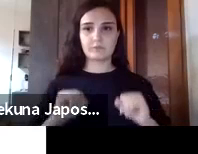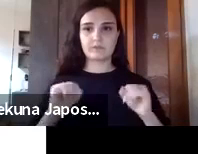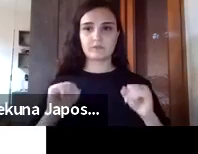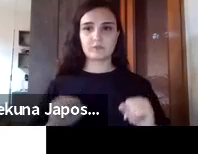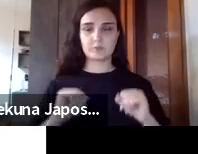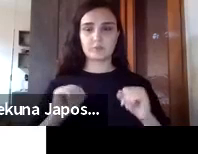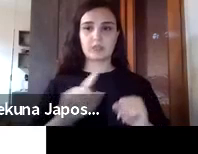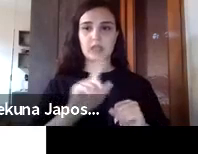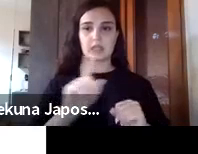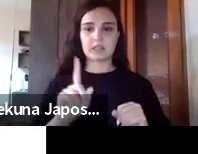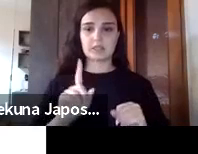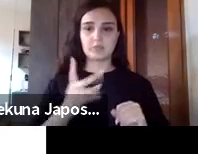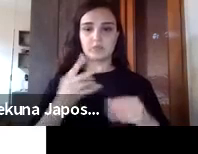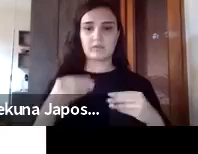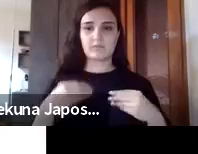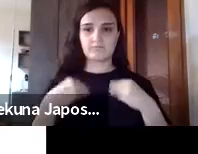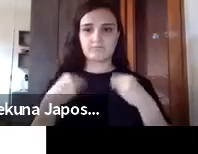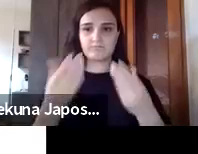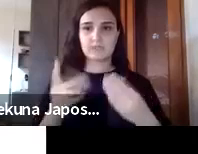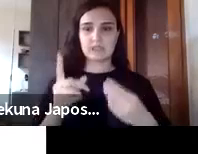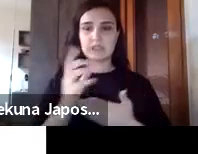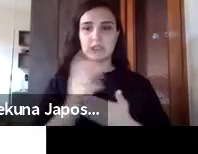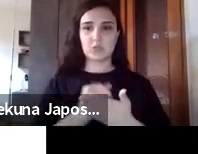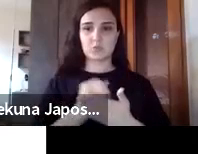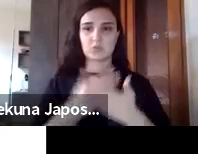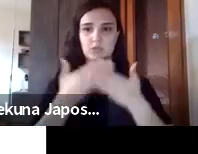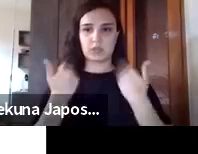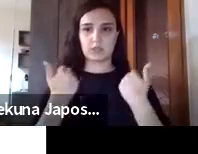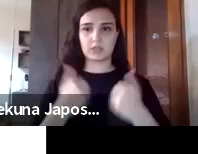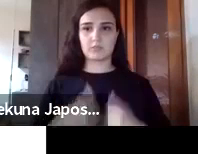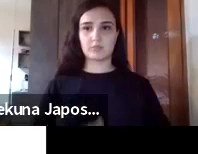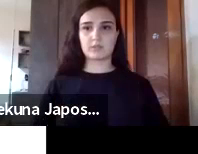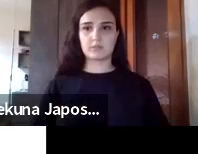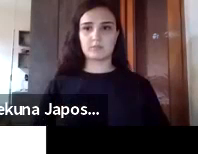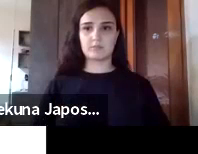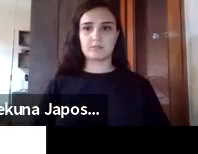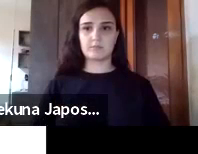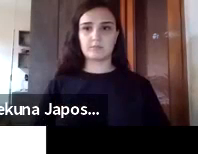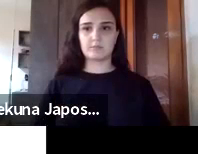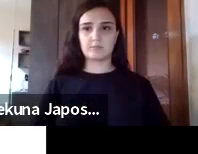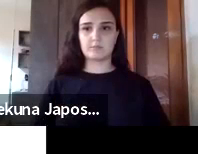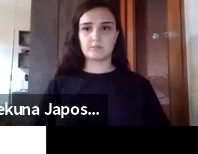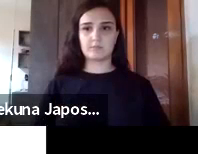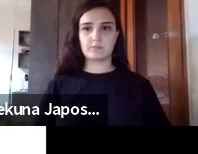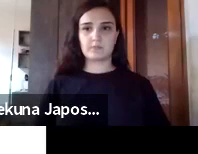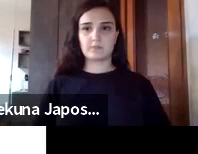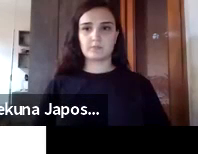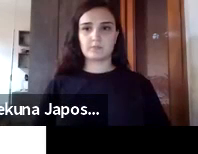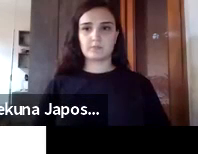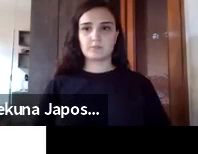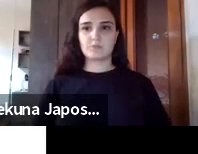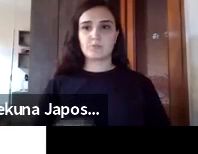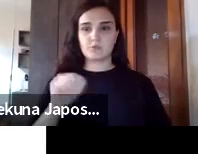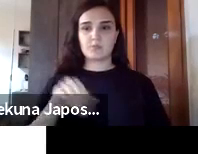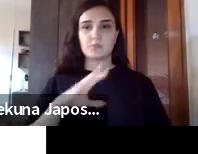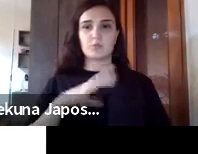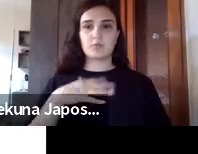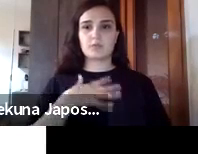ვცდილობთ რაღაცა გავცეთ ისეთი, რისი რესურსიც აღარ არის. და ამ შეიძლება მიგვიყვანოს